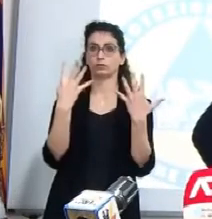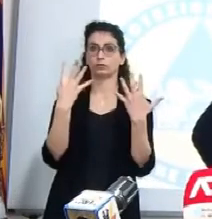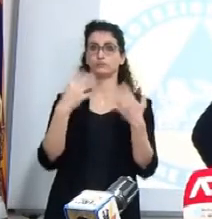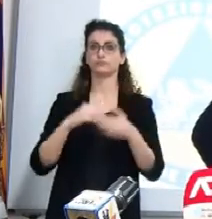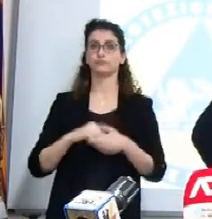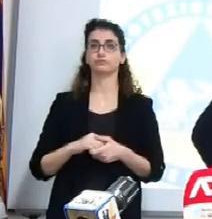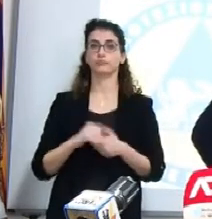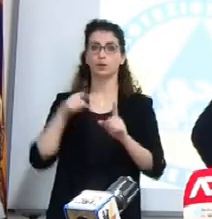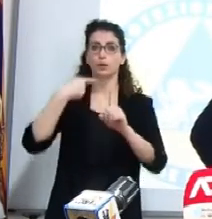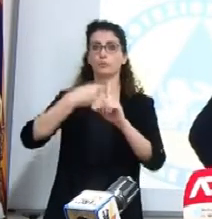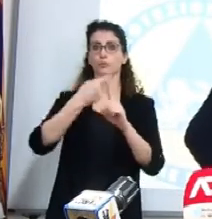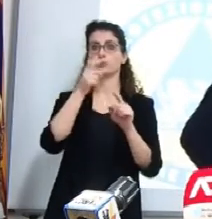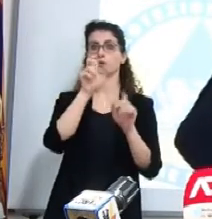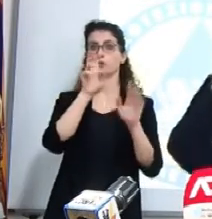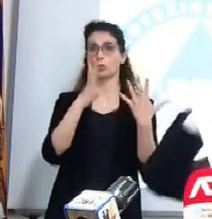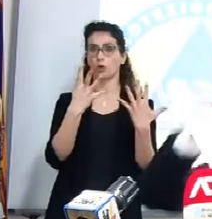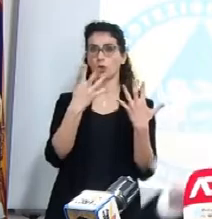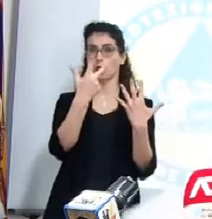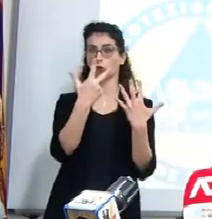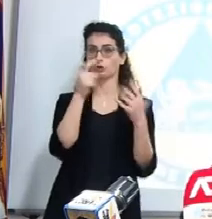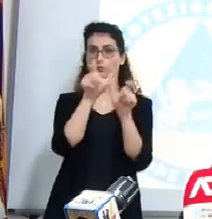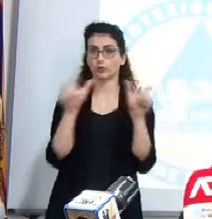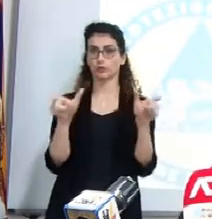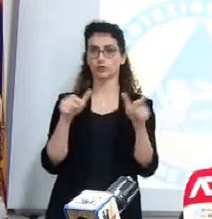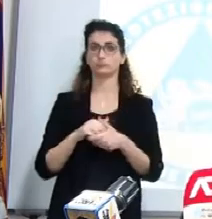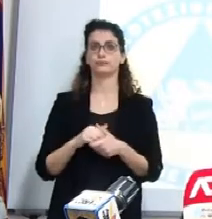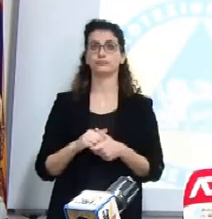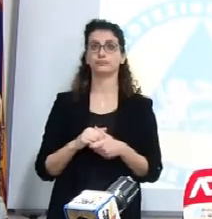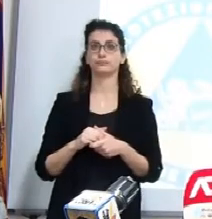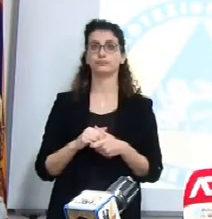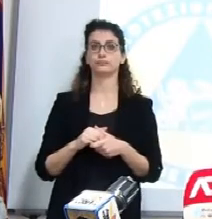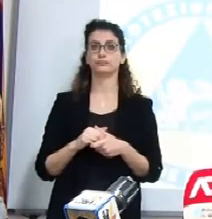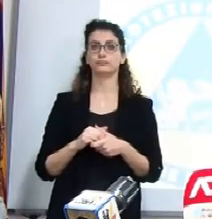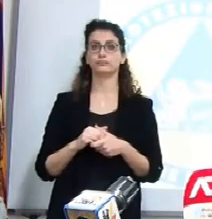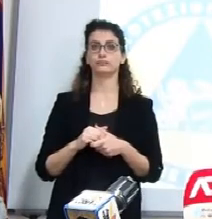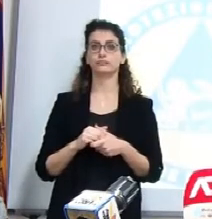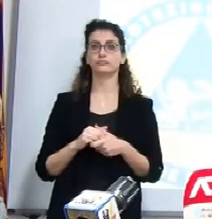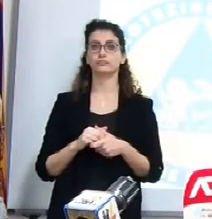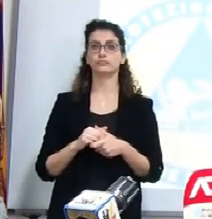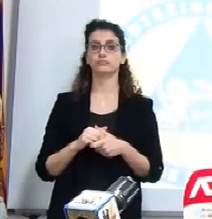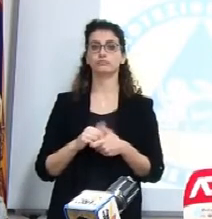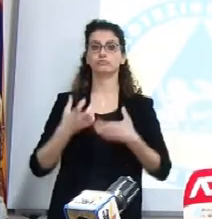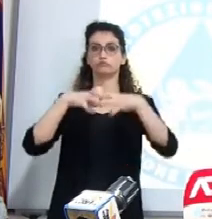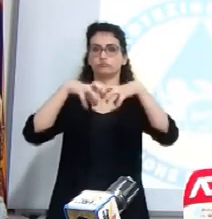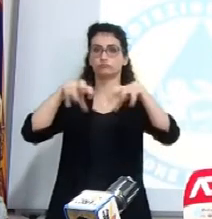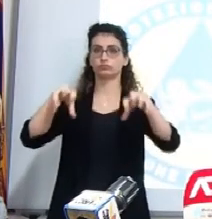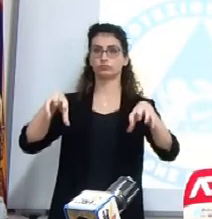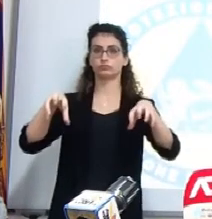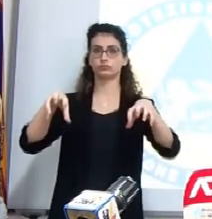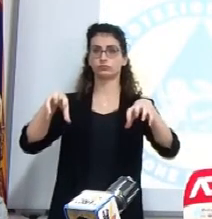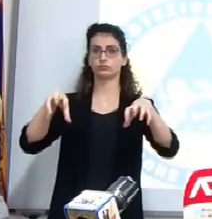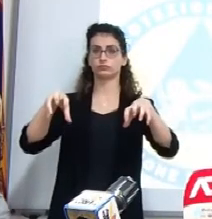veneto nelle ultime 24 ore che portano il totale a 360 2925 casi dall'inizio della